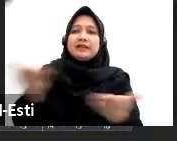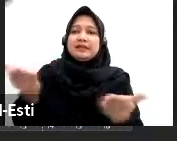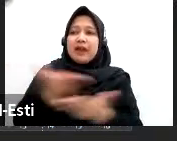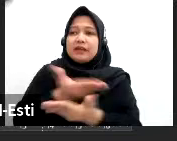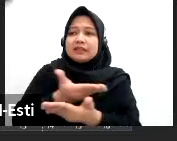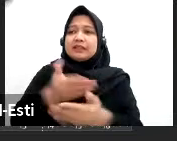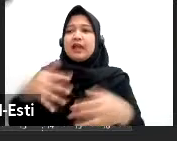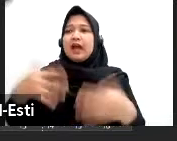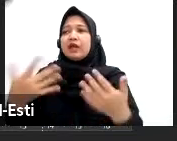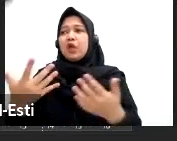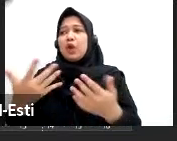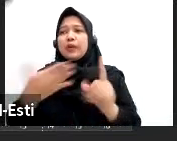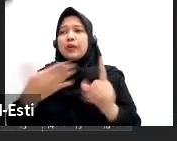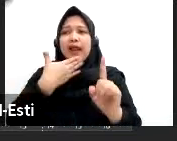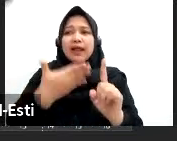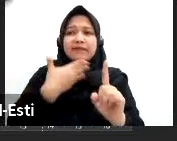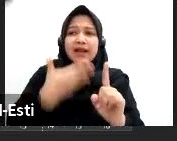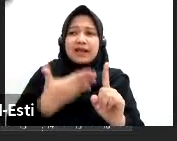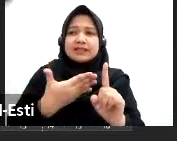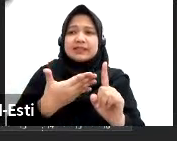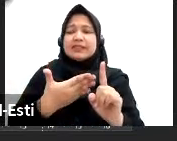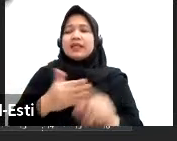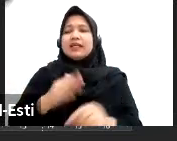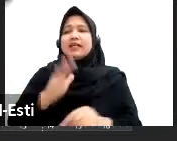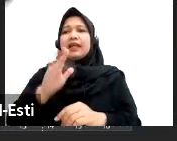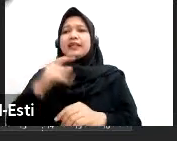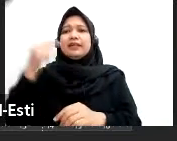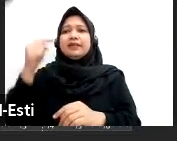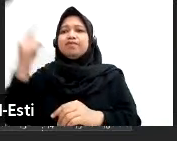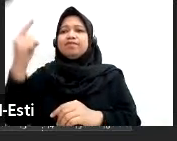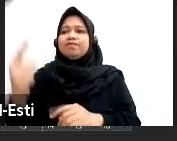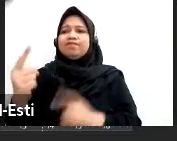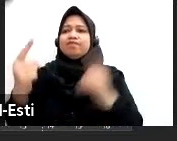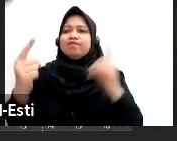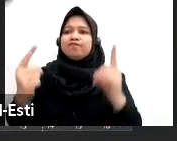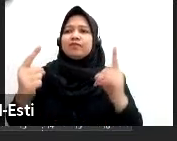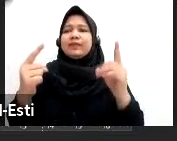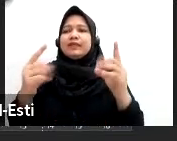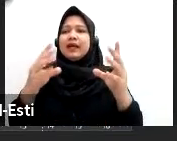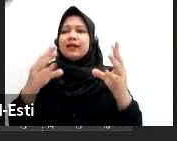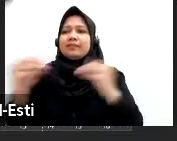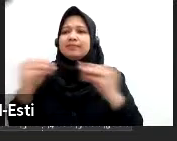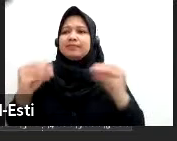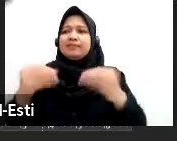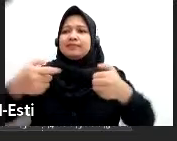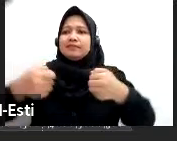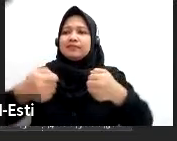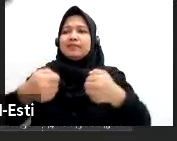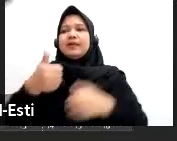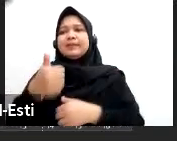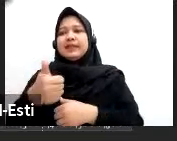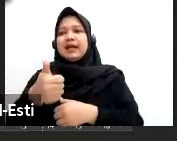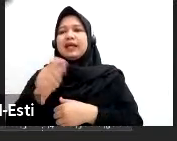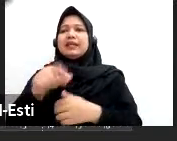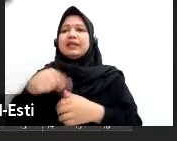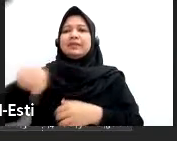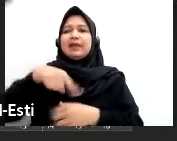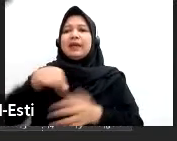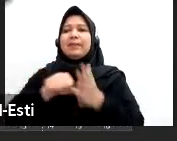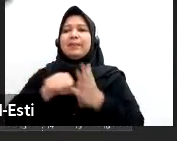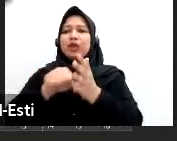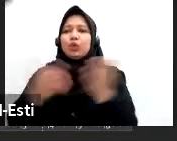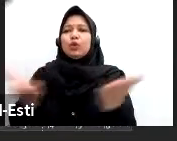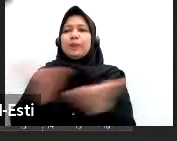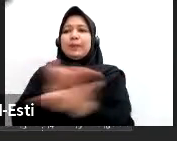mereka bisa sama-sama saling bicara lalu mobil tersebut nama fasilitasi disitu Apabila